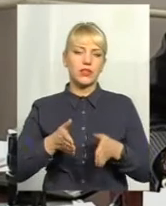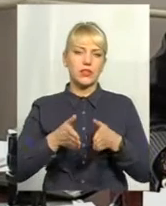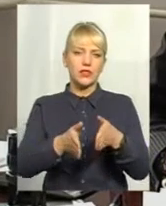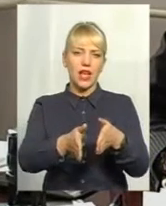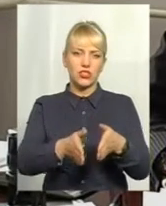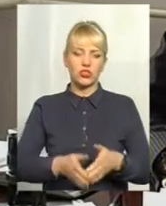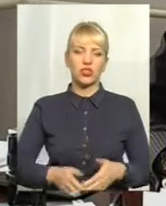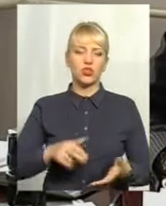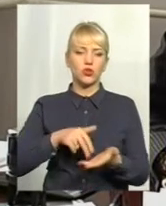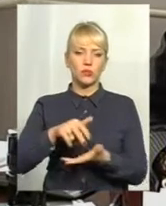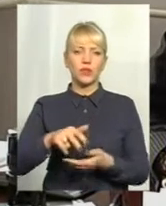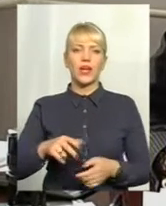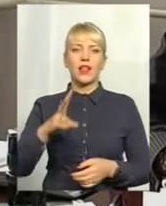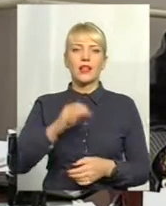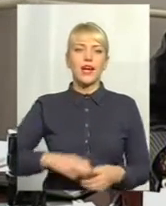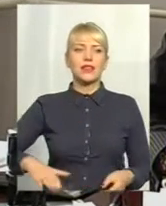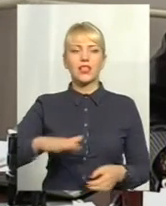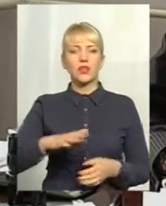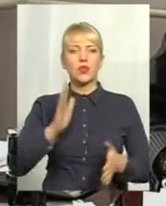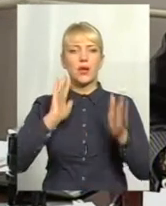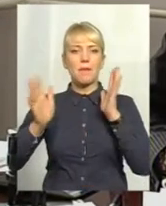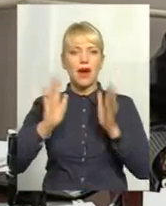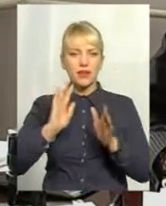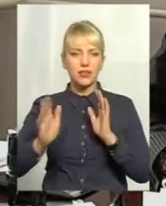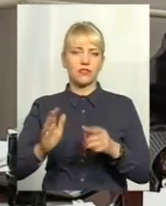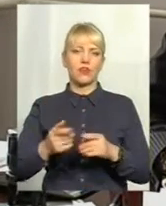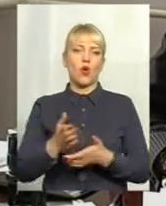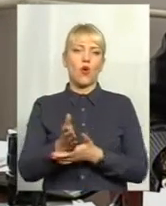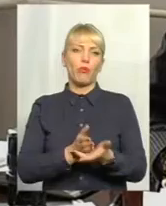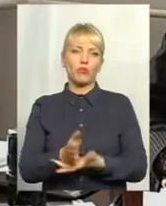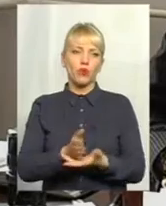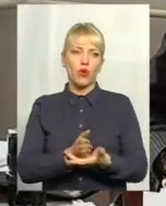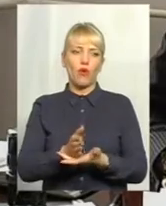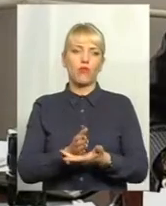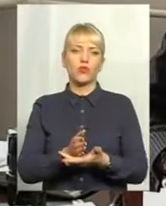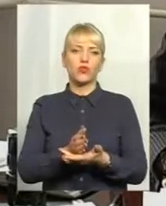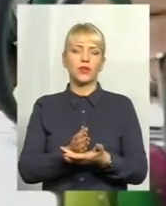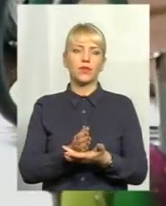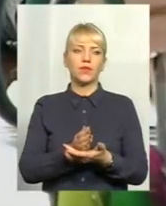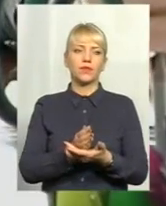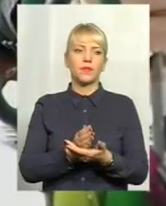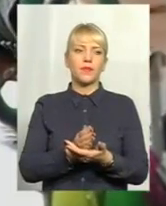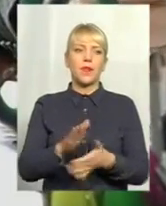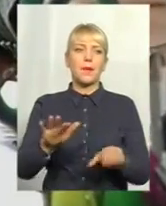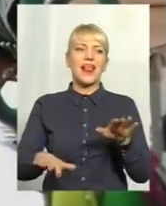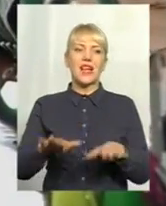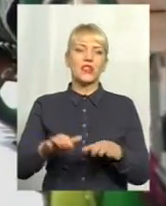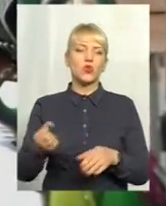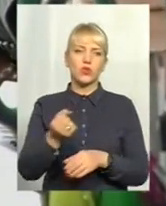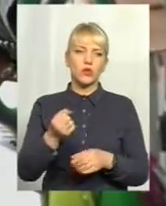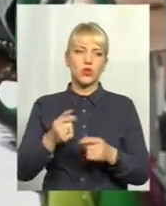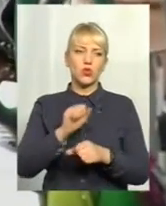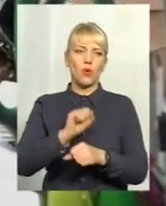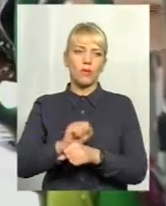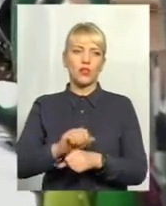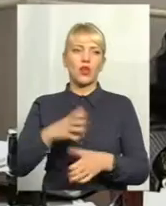техніка. На територіях парків обслуговують вони балансоутримувачами. Зупинки